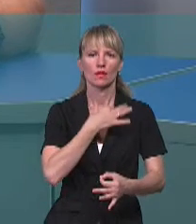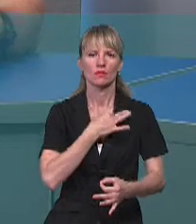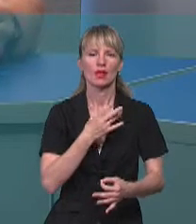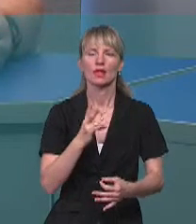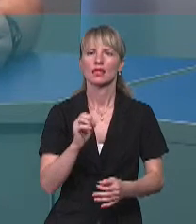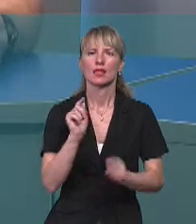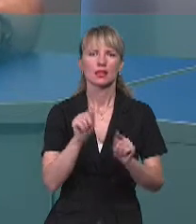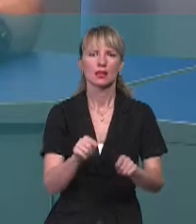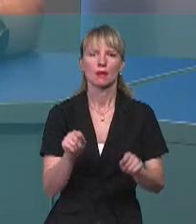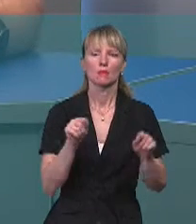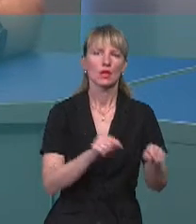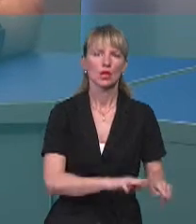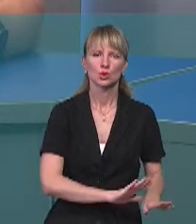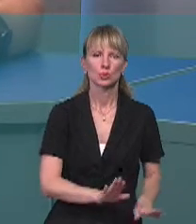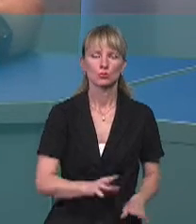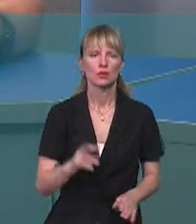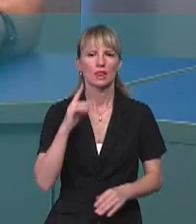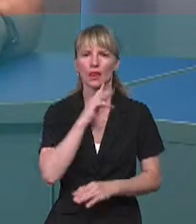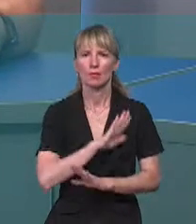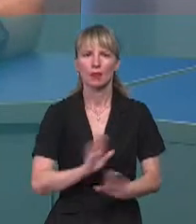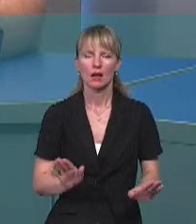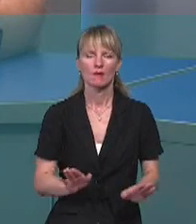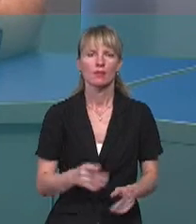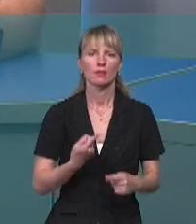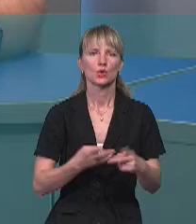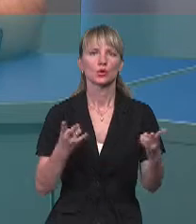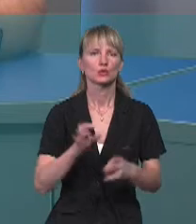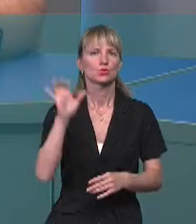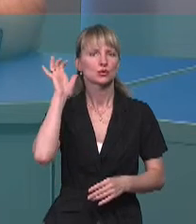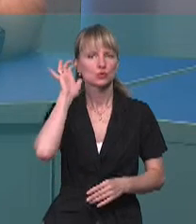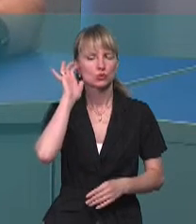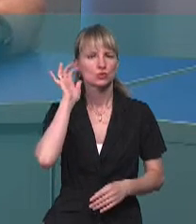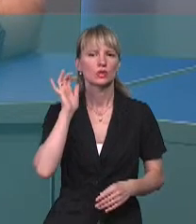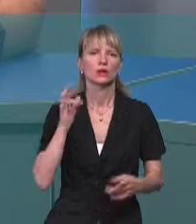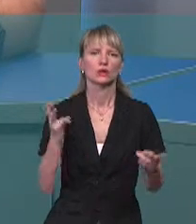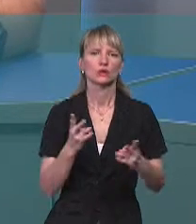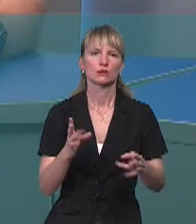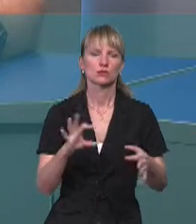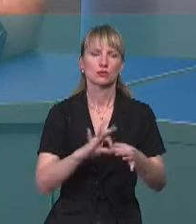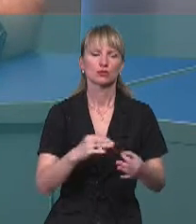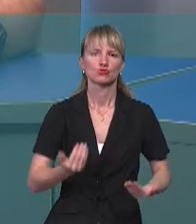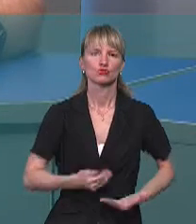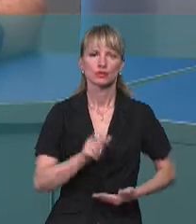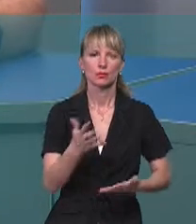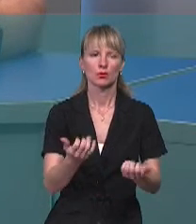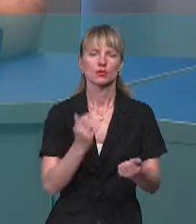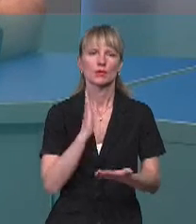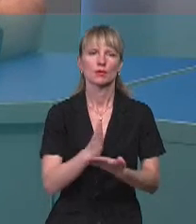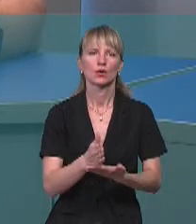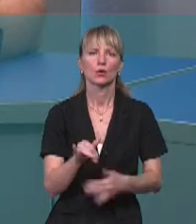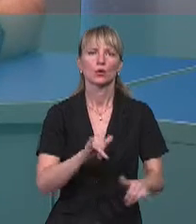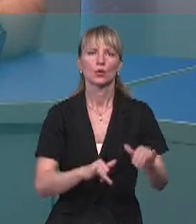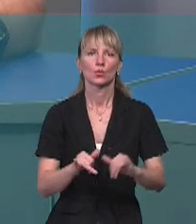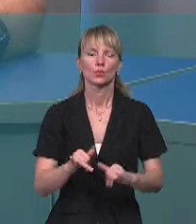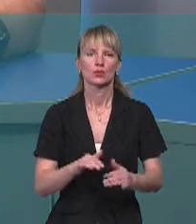там, не здесь, не так. Поэтому их нужно слушать, нужно включать жителей, получать направление, куда власти